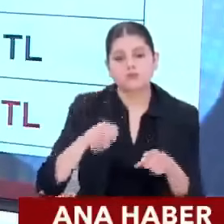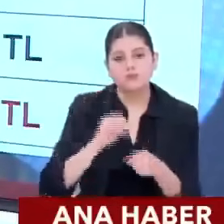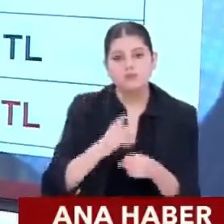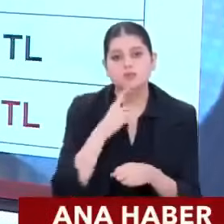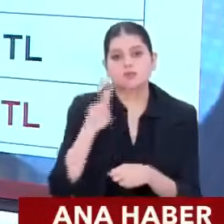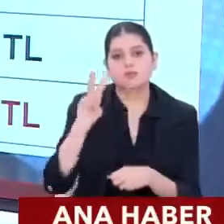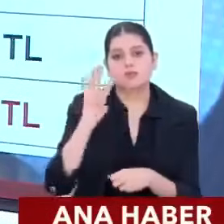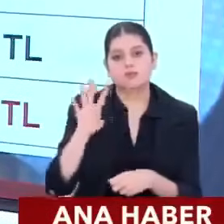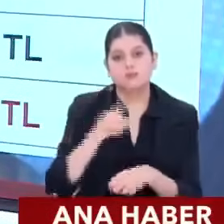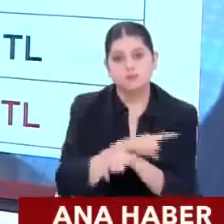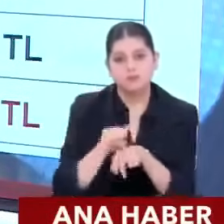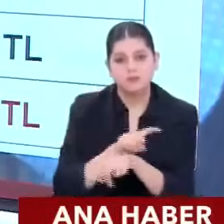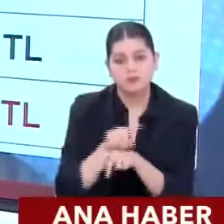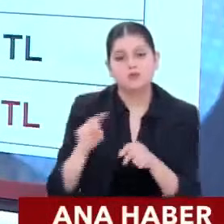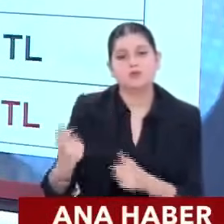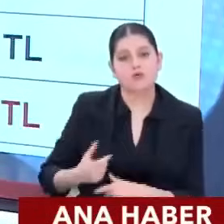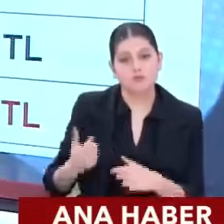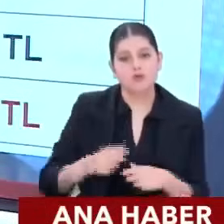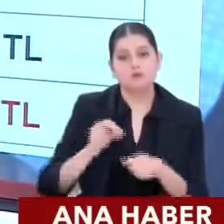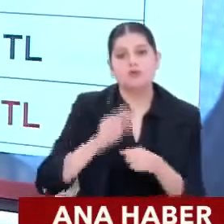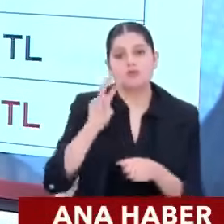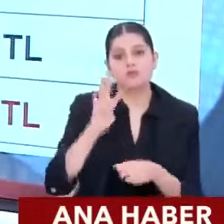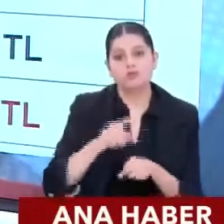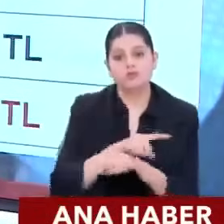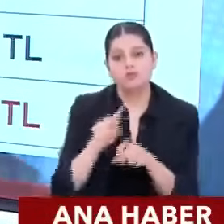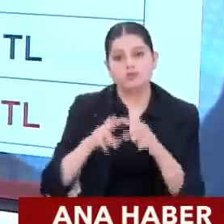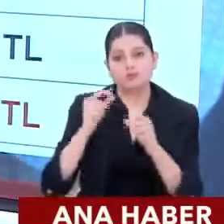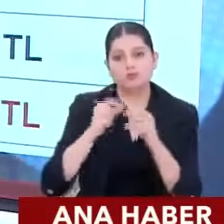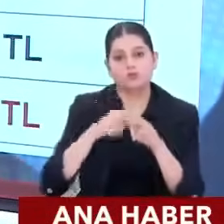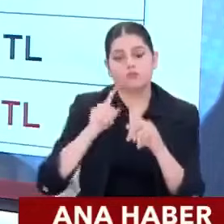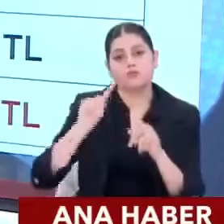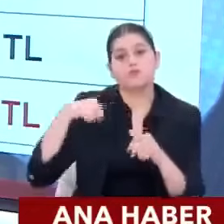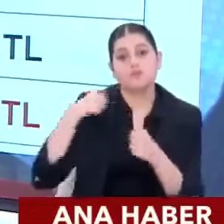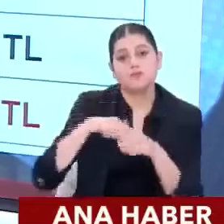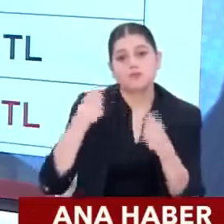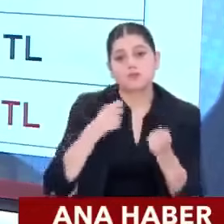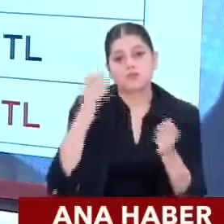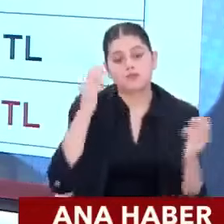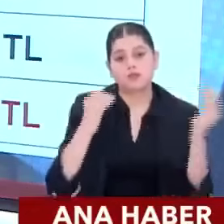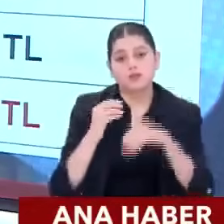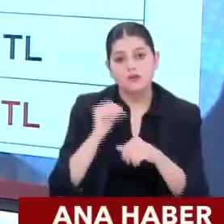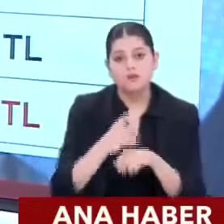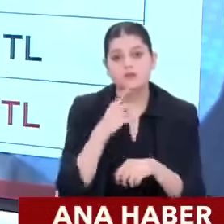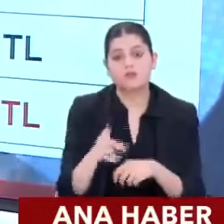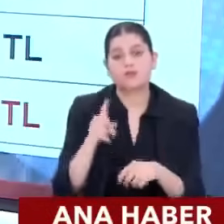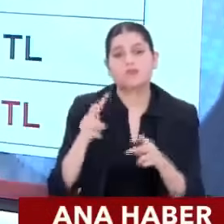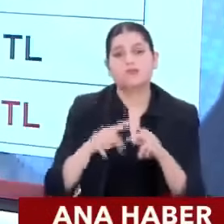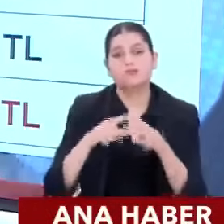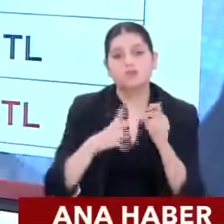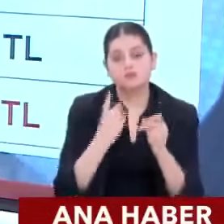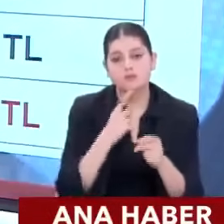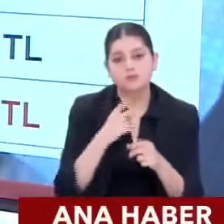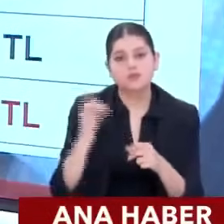24 saat nöbet yapıp bir de ertesi gün tekrar İşe çağırdılar o maç olur